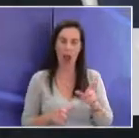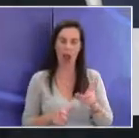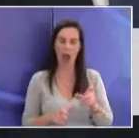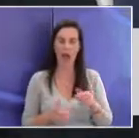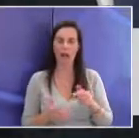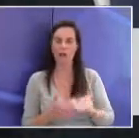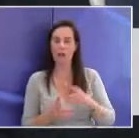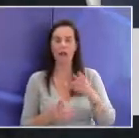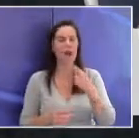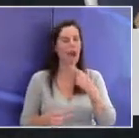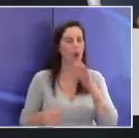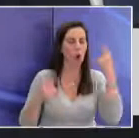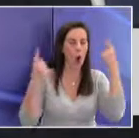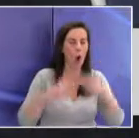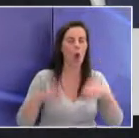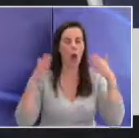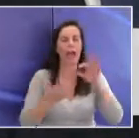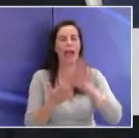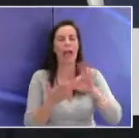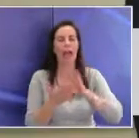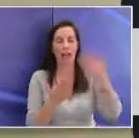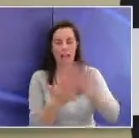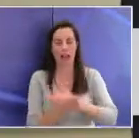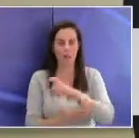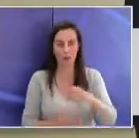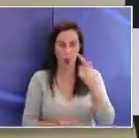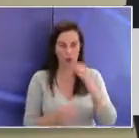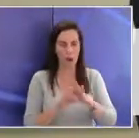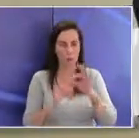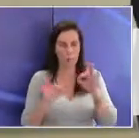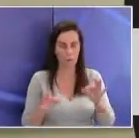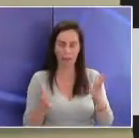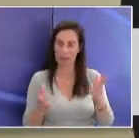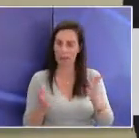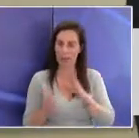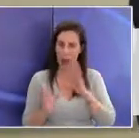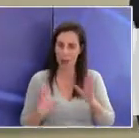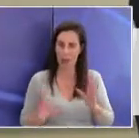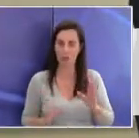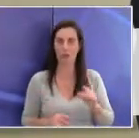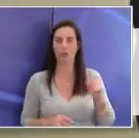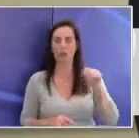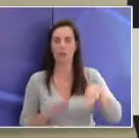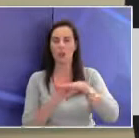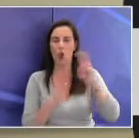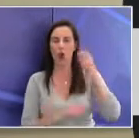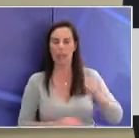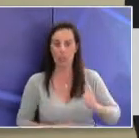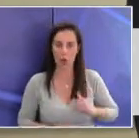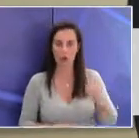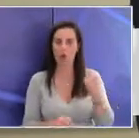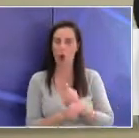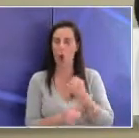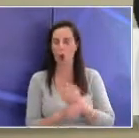סביב הכתב האישום שלו מבוקר עד ערב, והוא מתחיל עוד שהעסק מתחיל להיפרם, ובא לו חוק הגיוס ועושים